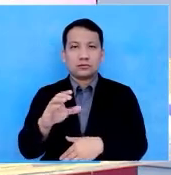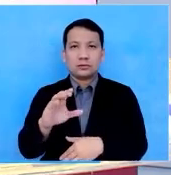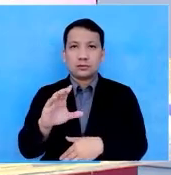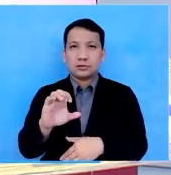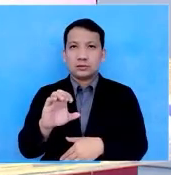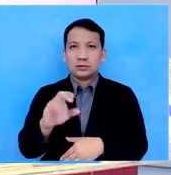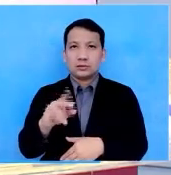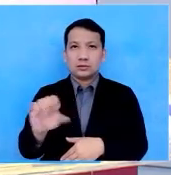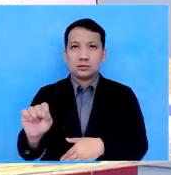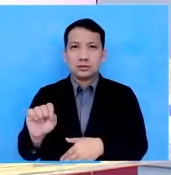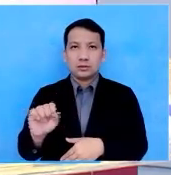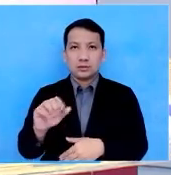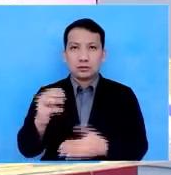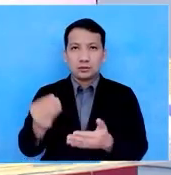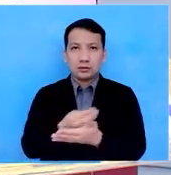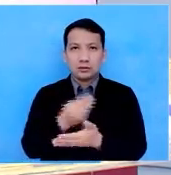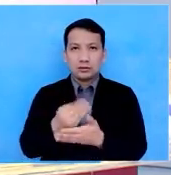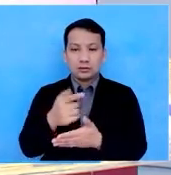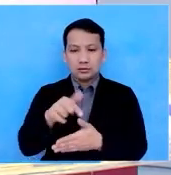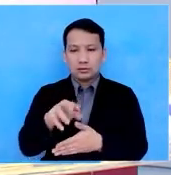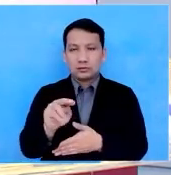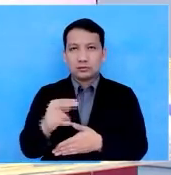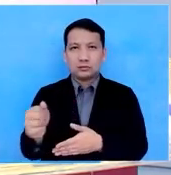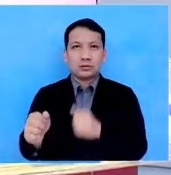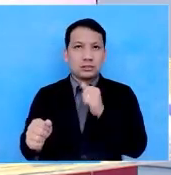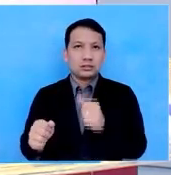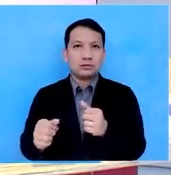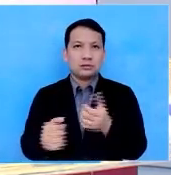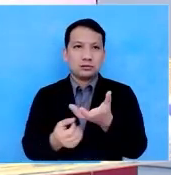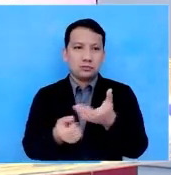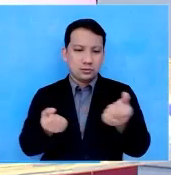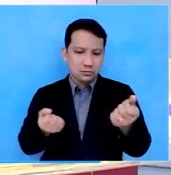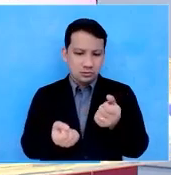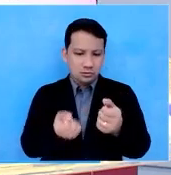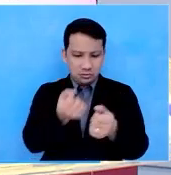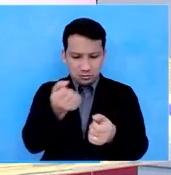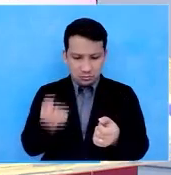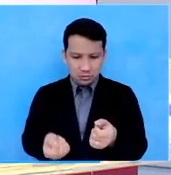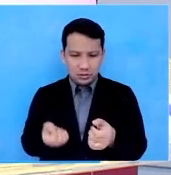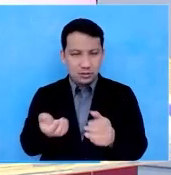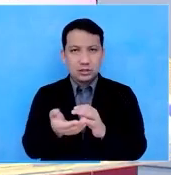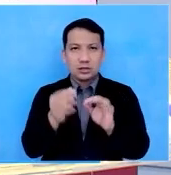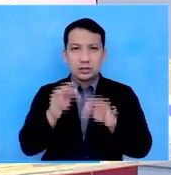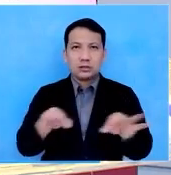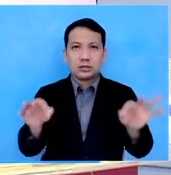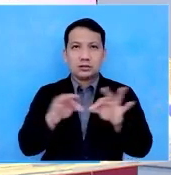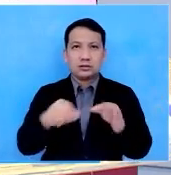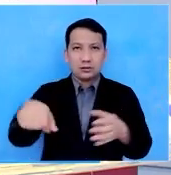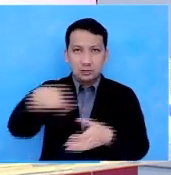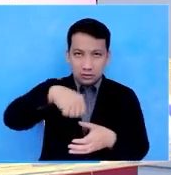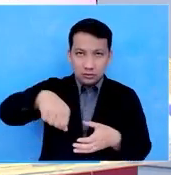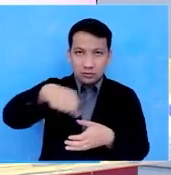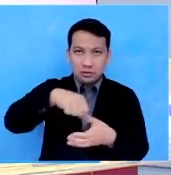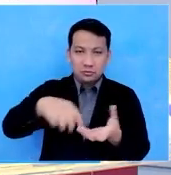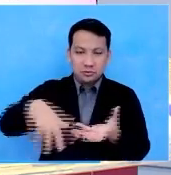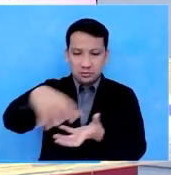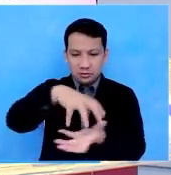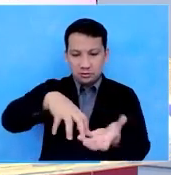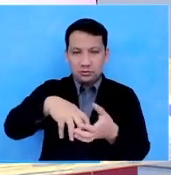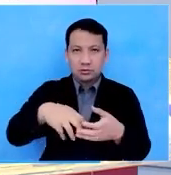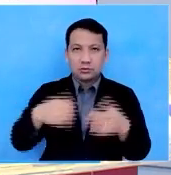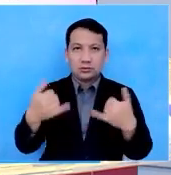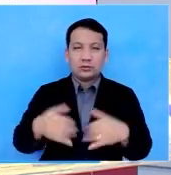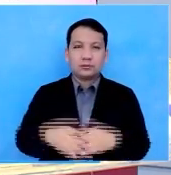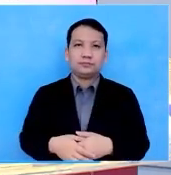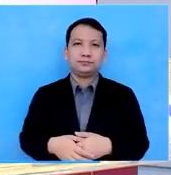mga mango graham. Kumbaga hindi mo na kailangan ng oven. Hindi na kailangan ng oven or steamer. Tsaka ano lang, halo-halo lang, ganyan, para ka lang naglalaro. Pagdating